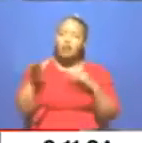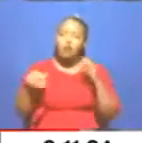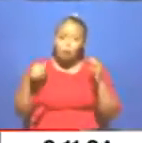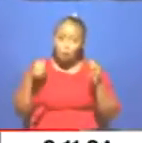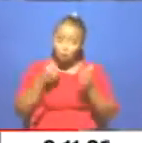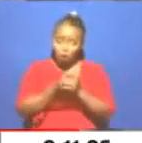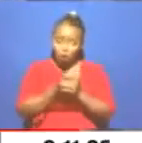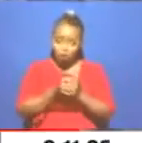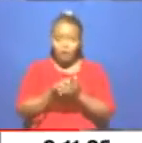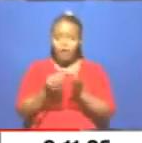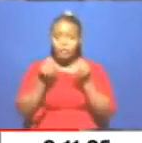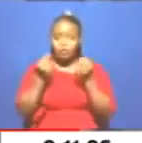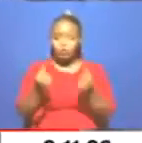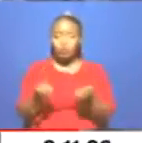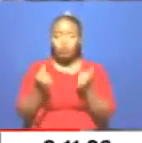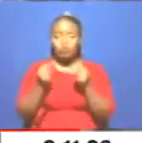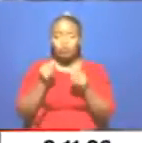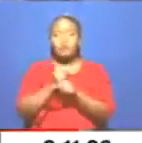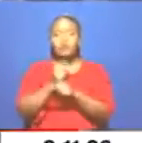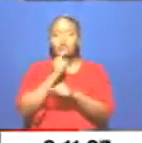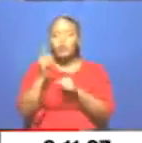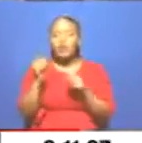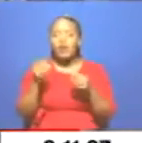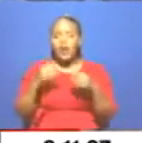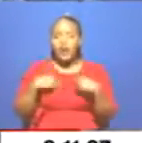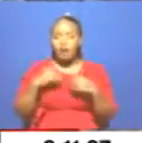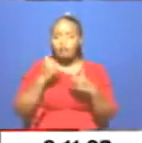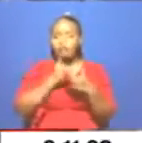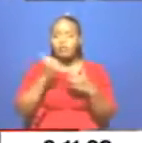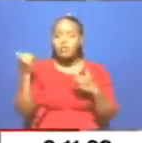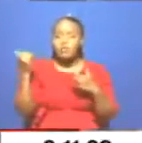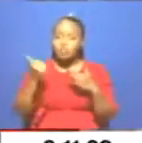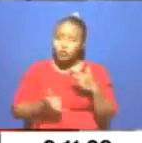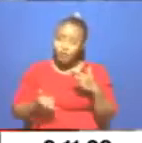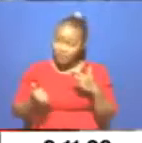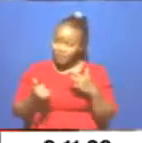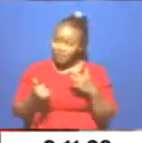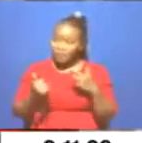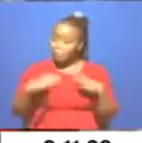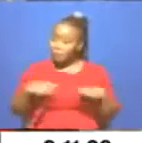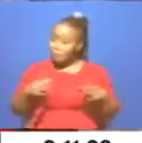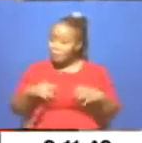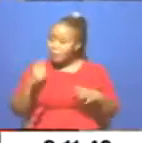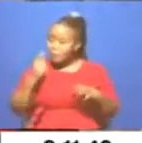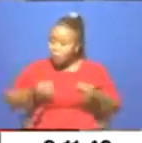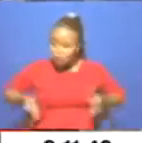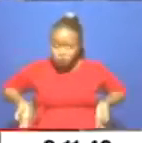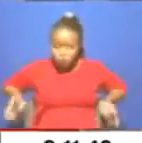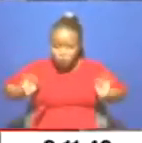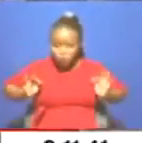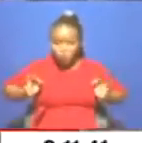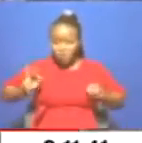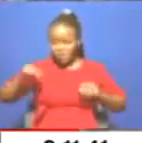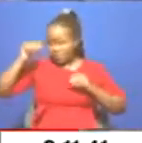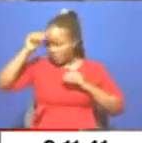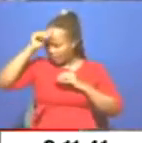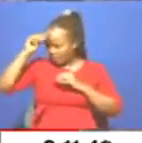katika bima ya matibabu. Wale ambao hawezi kulipa, serikali itawalipia.